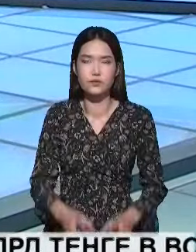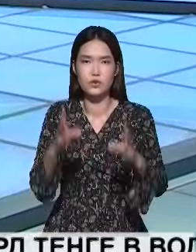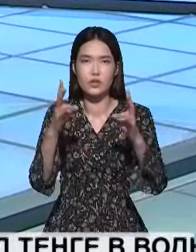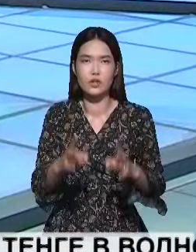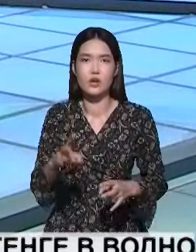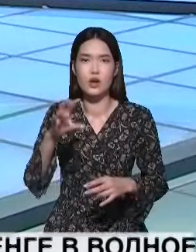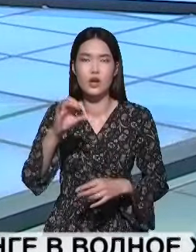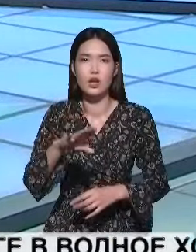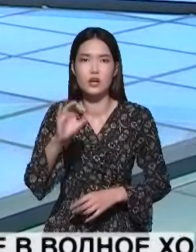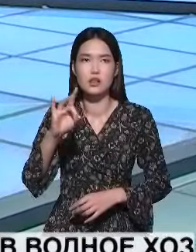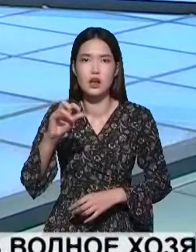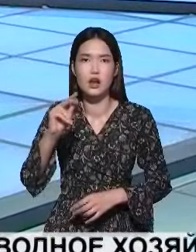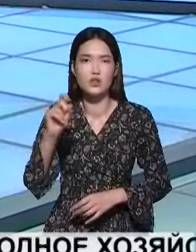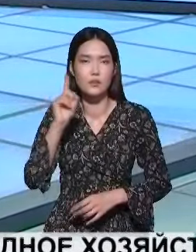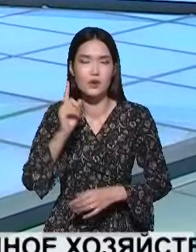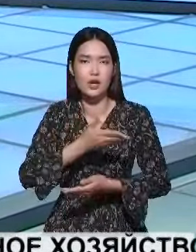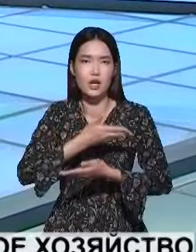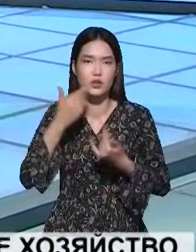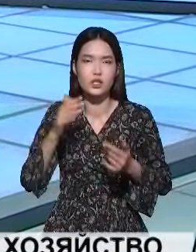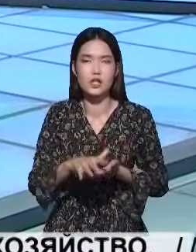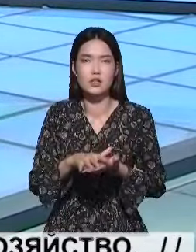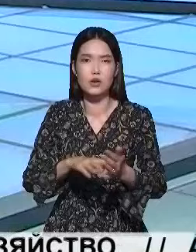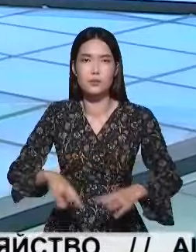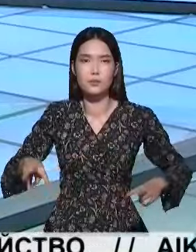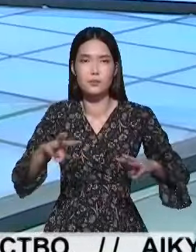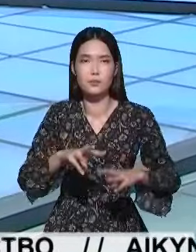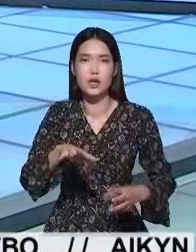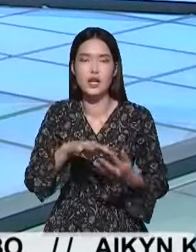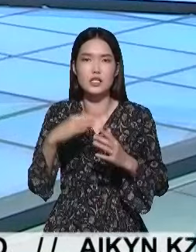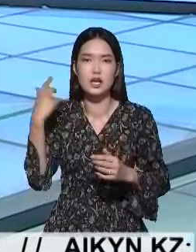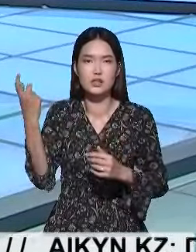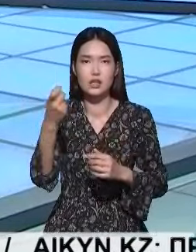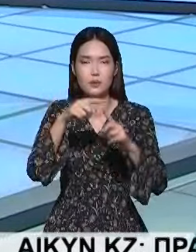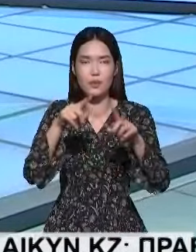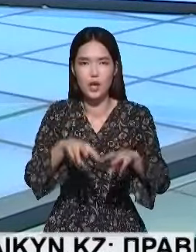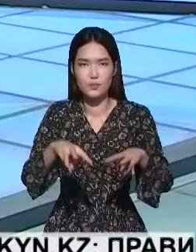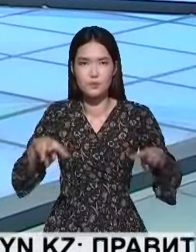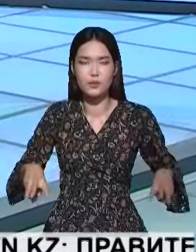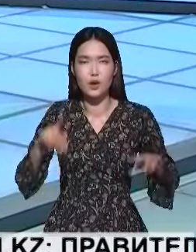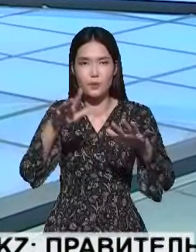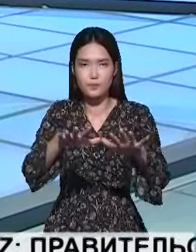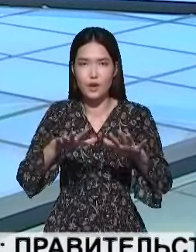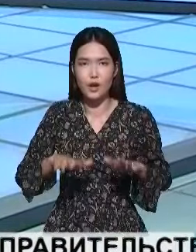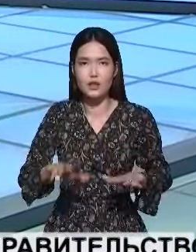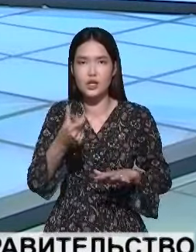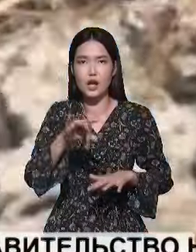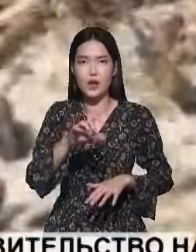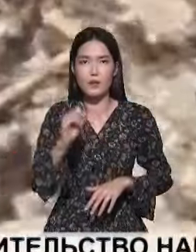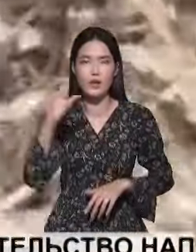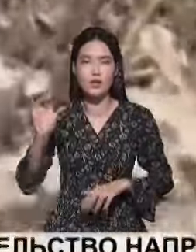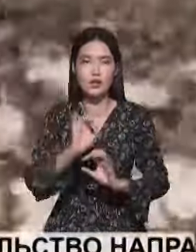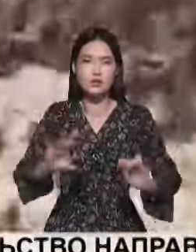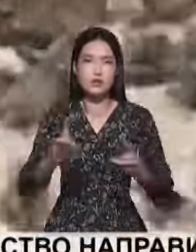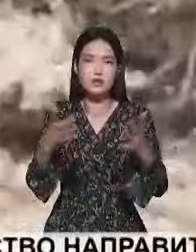Ущерба от саранчи пока нет. Такое заявление сделал министр сельского хозяйства в стенах мажилиса парламента. Айдарбек Сапаров